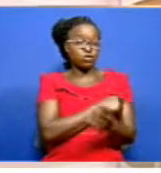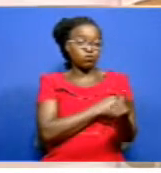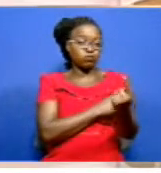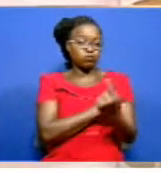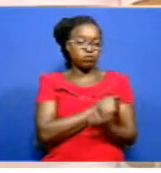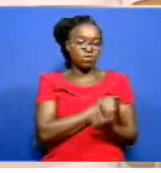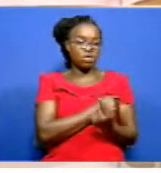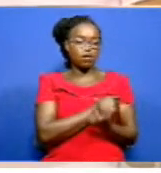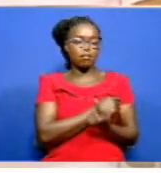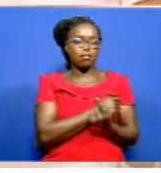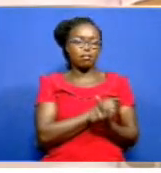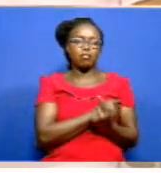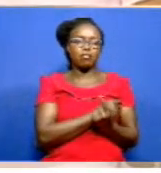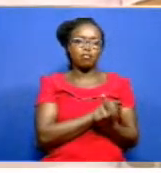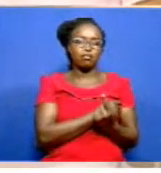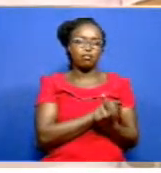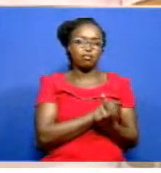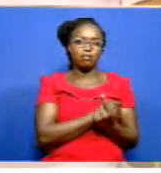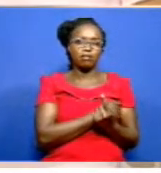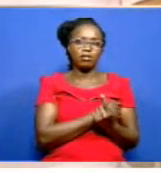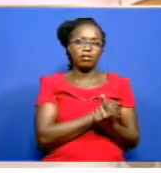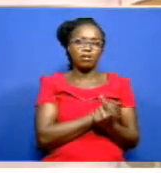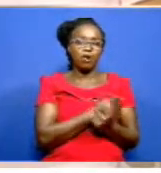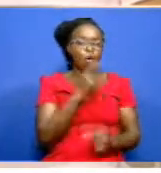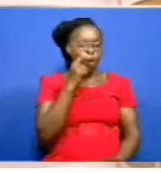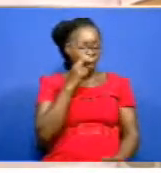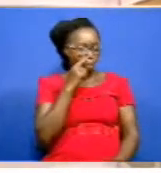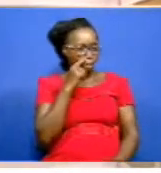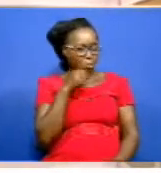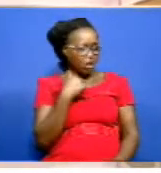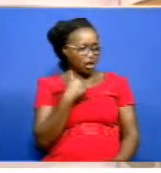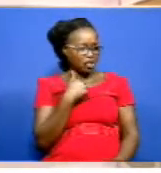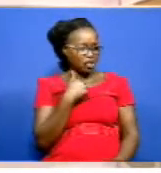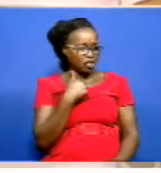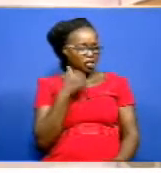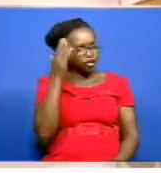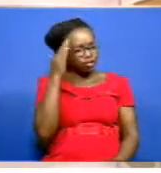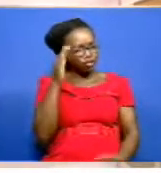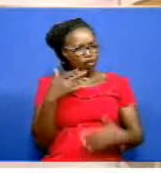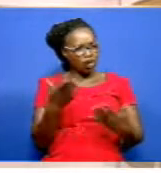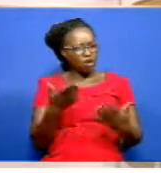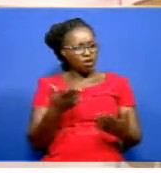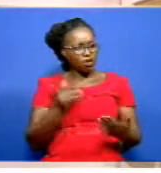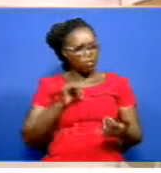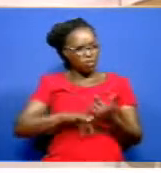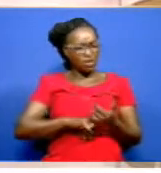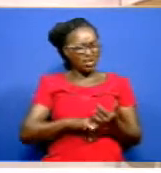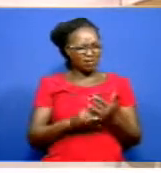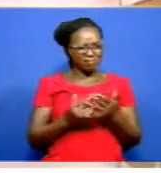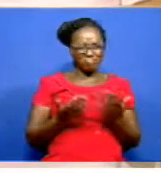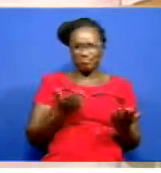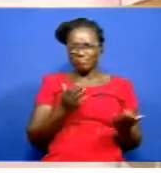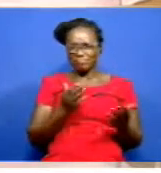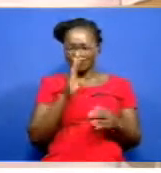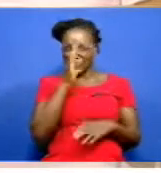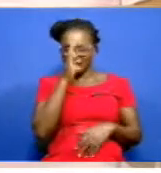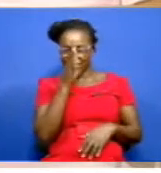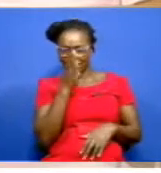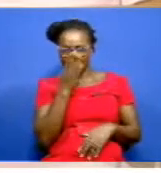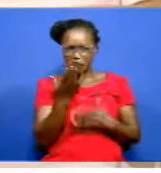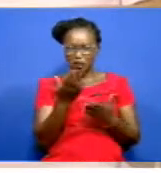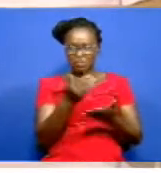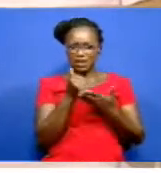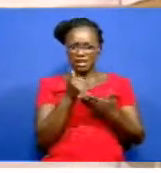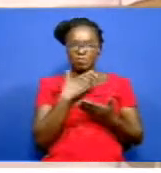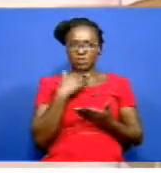mtaalamu wa masuala ya kiakili, nyumbani mimi naweza mjuaje kwamba mke wangu nahisi ni kama anahitaji